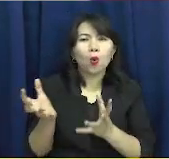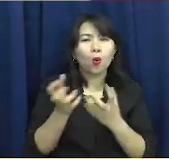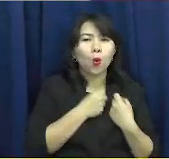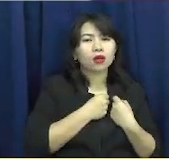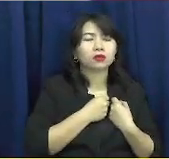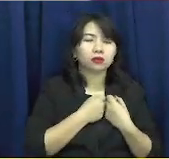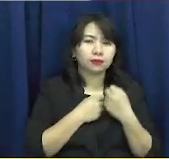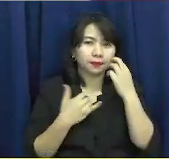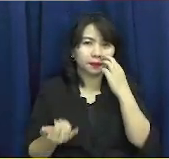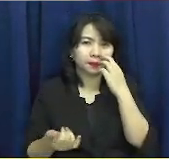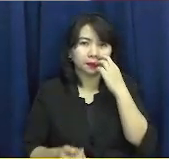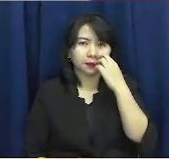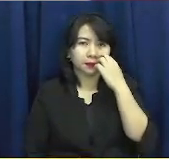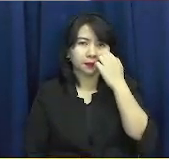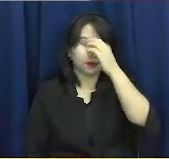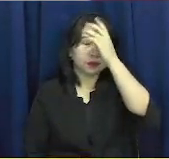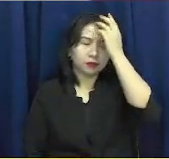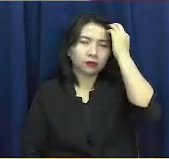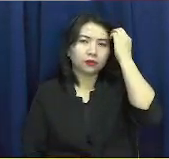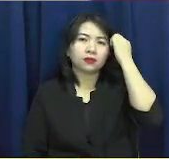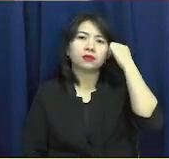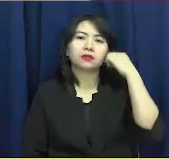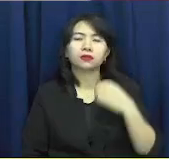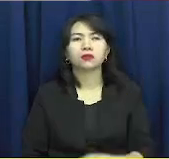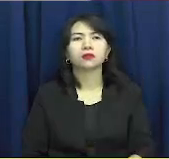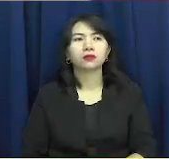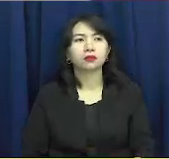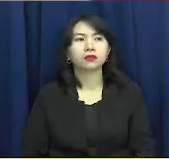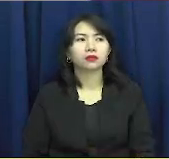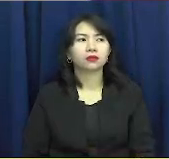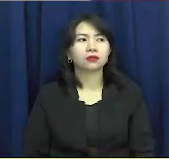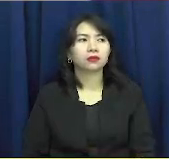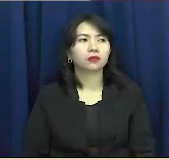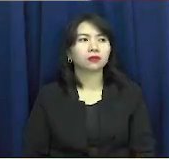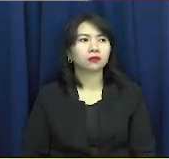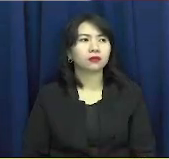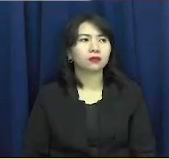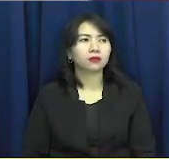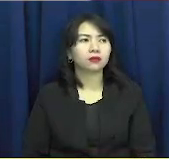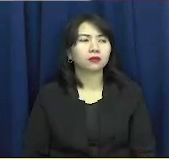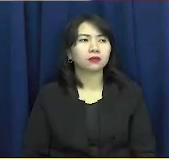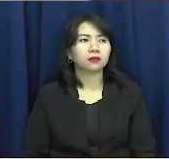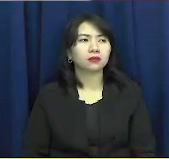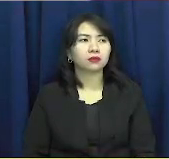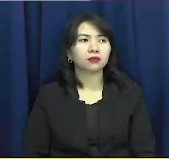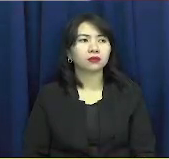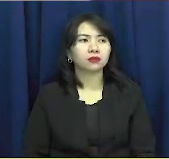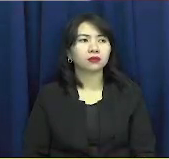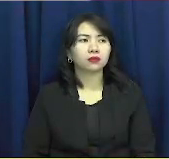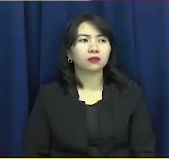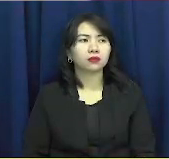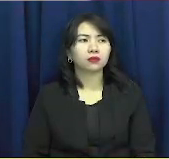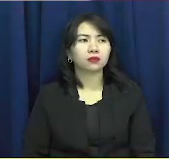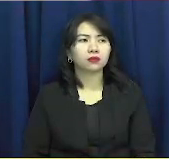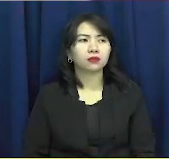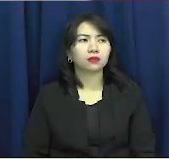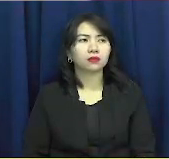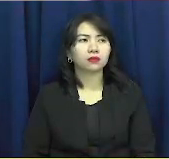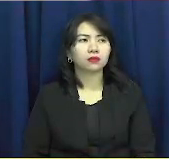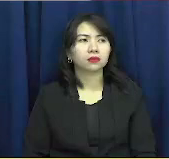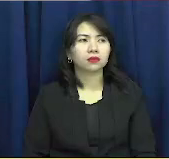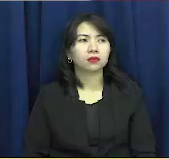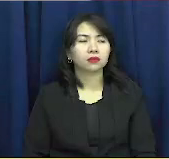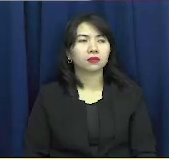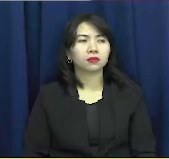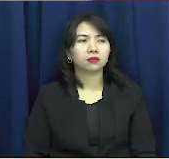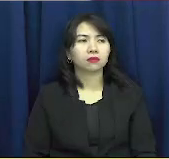ngayon, nasi-set aside natin siya, parang pinangungunahan marami. Ibang story na naman to. Mga kapatid. Ano ba gusto natin mangyari? Pinangungunahan natin